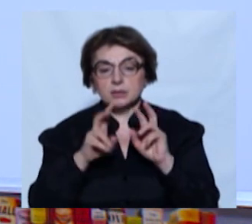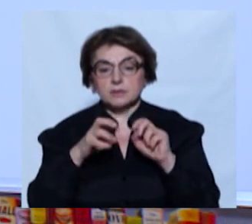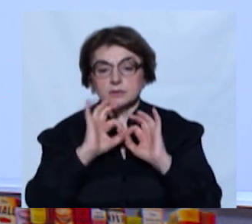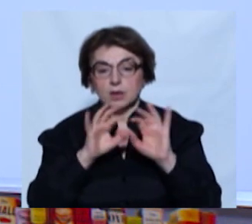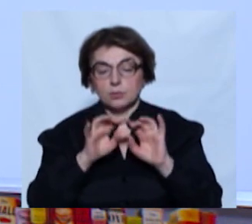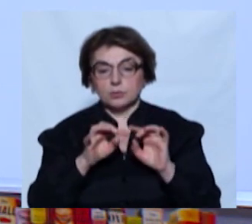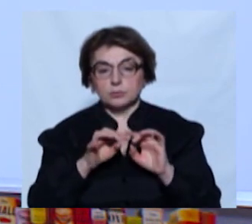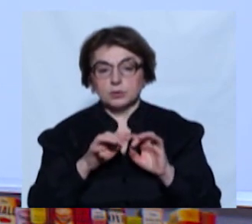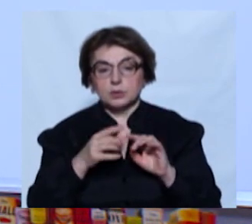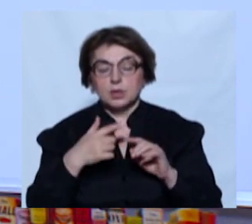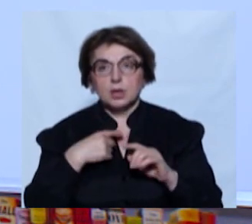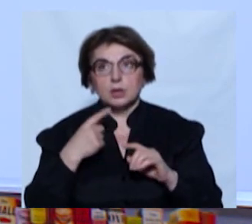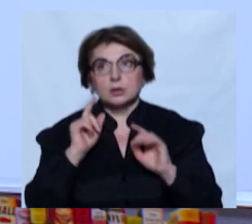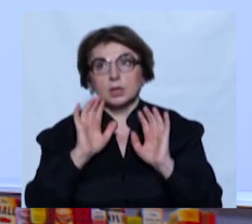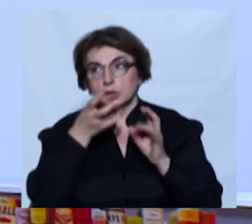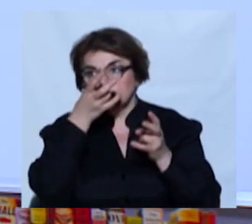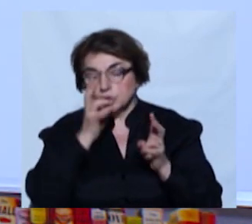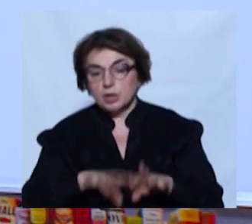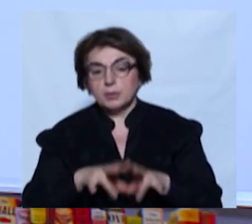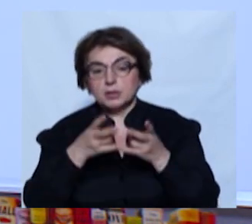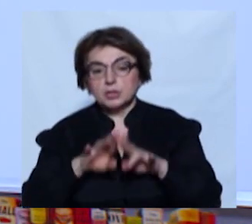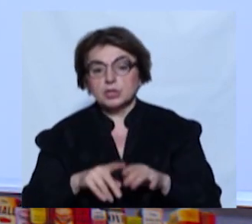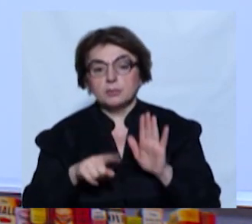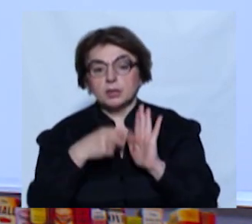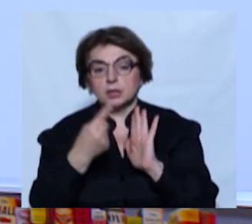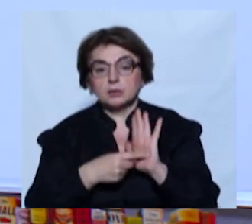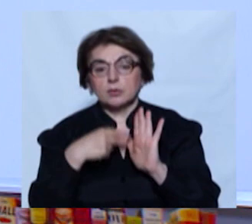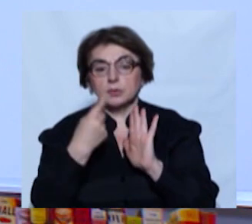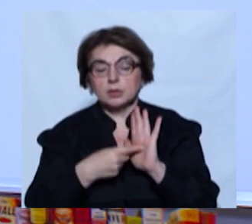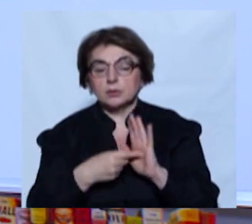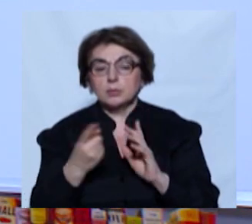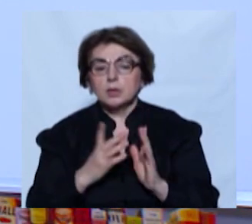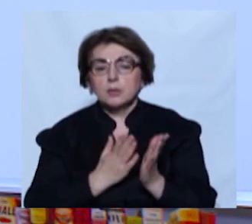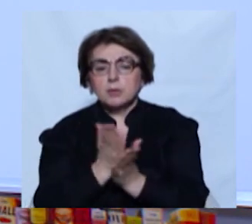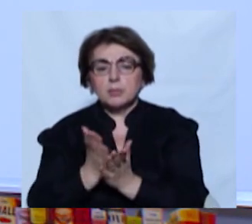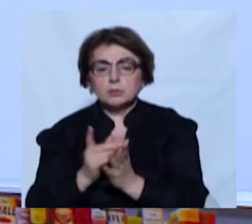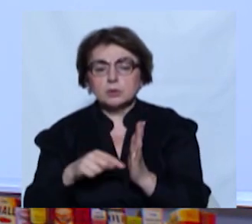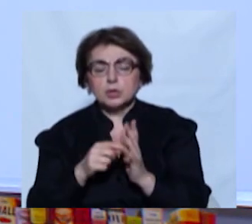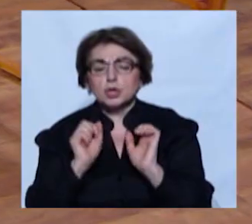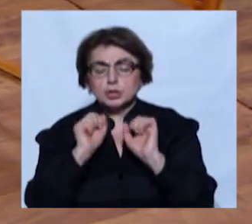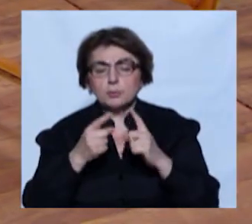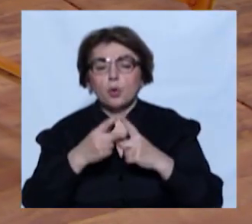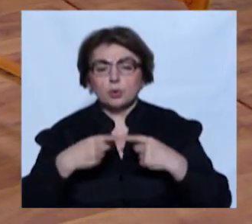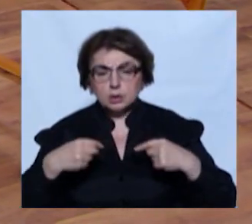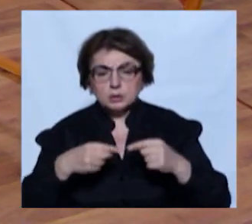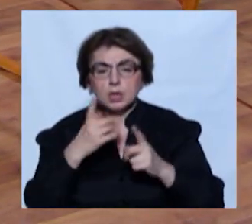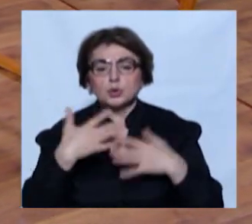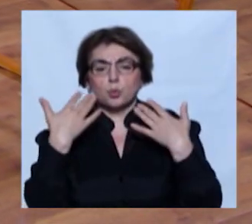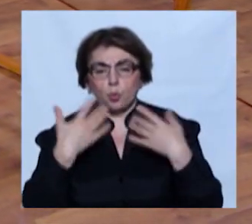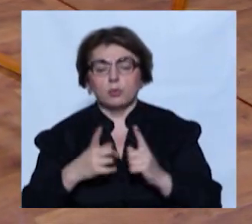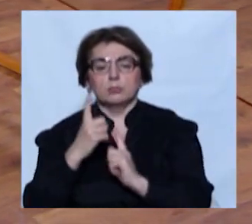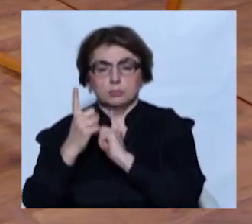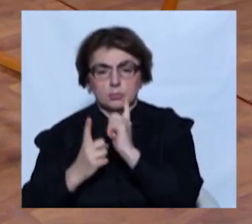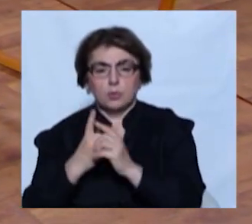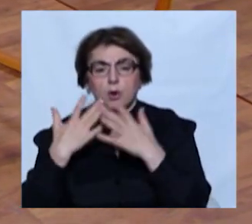თქმა უნდა, ჩნდება და რჩება კითხვები. კითხვები არის შემდეგი მიმართულებით. შესაძლოა ორგანიზაციებმა ეს საკითხი მოაგვარონ